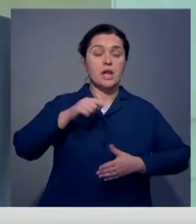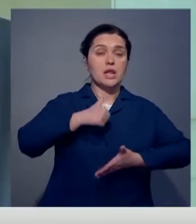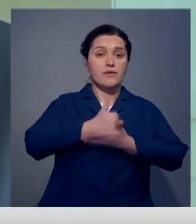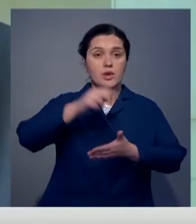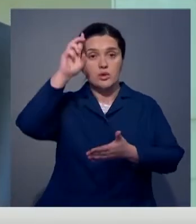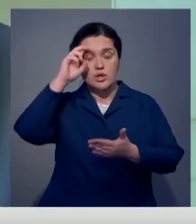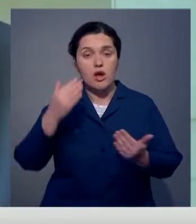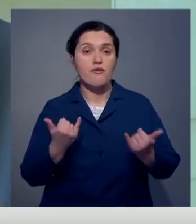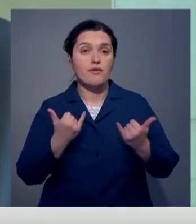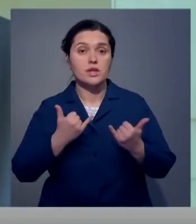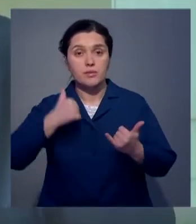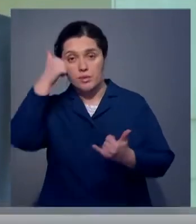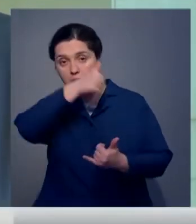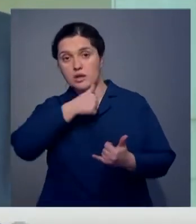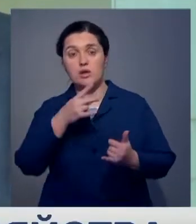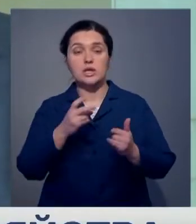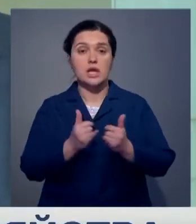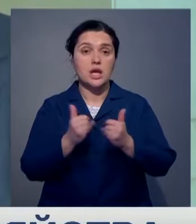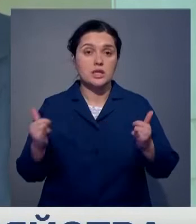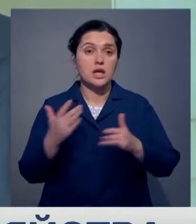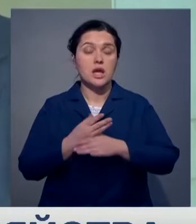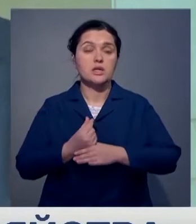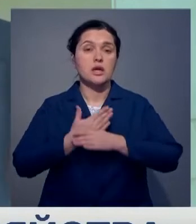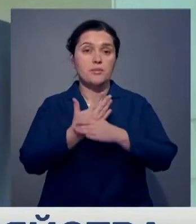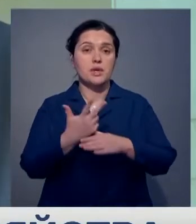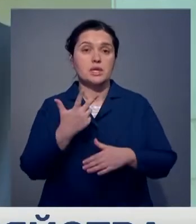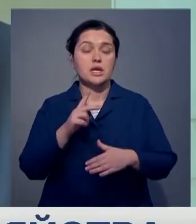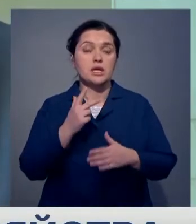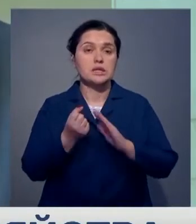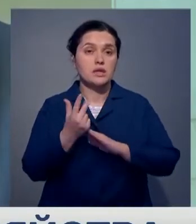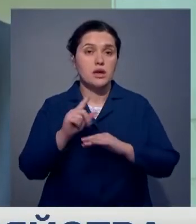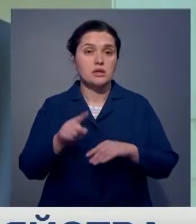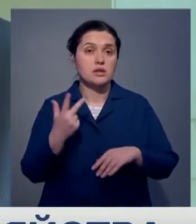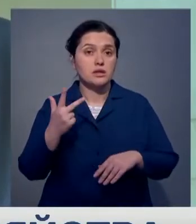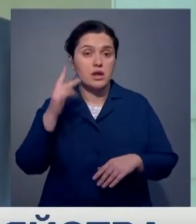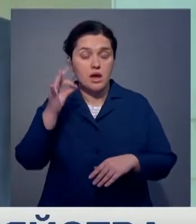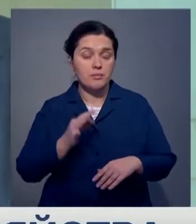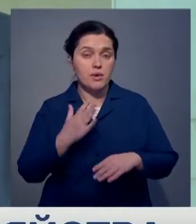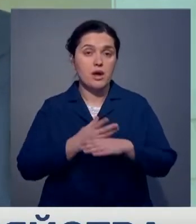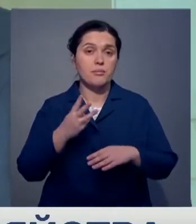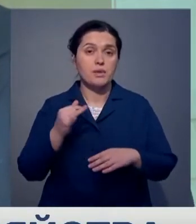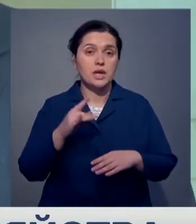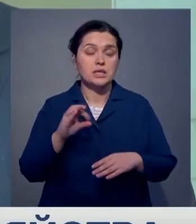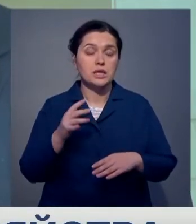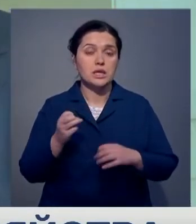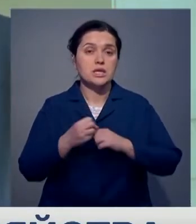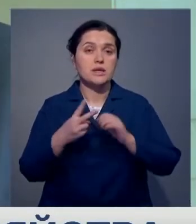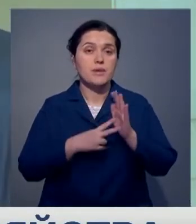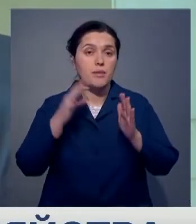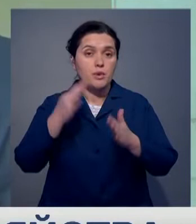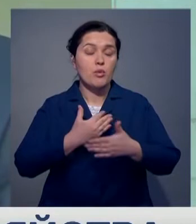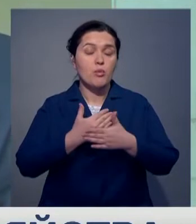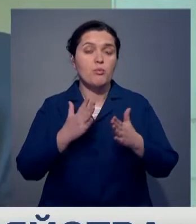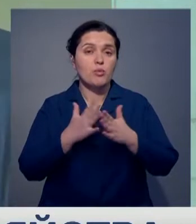В этом году на развитие отрасли субсидировано 13,3 миллиарда тенге, что на 18% больше, чем в прошлом. Регион